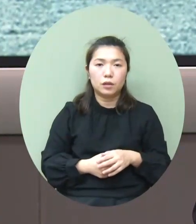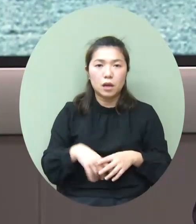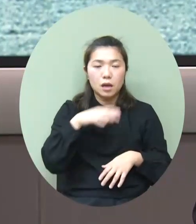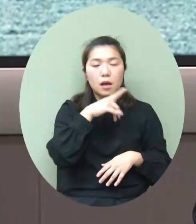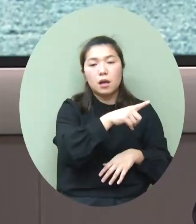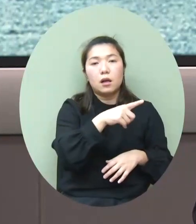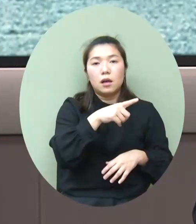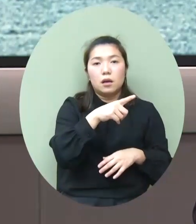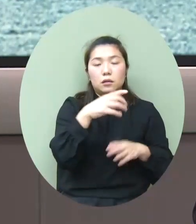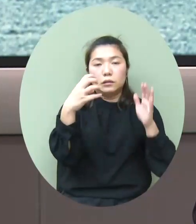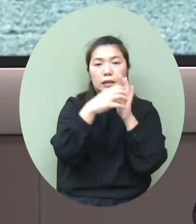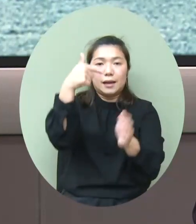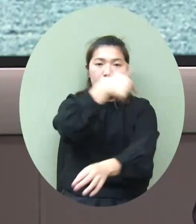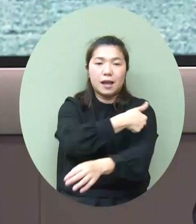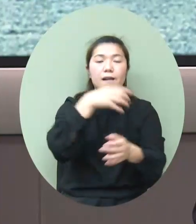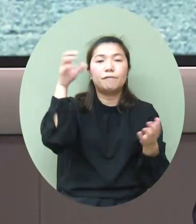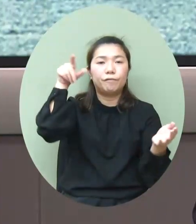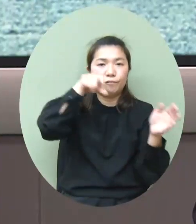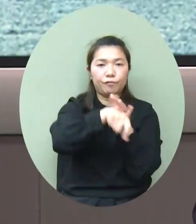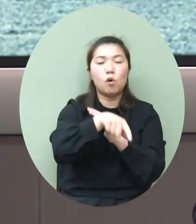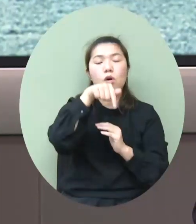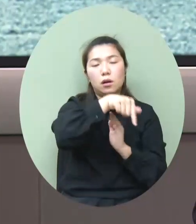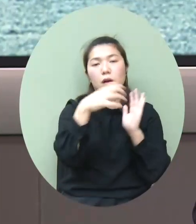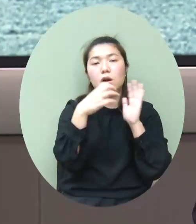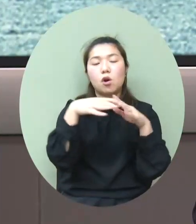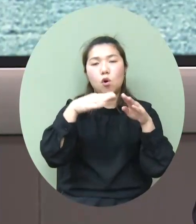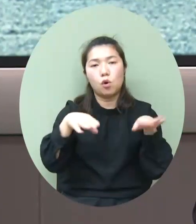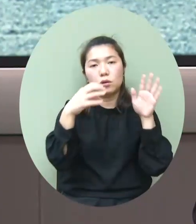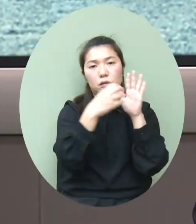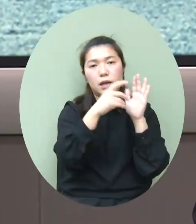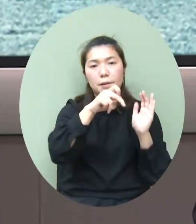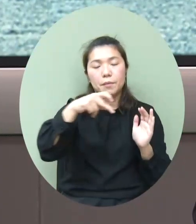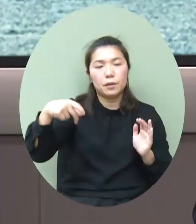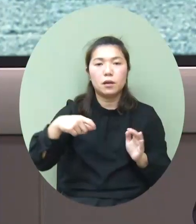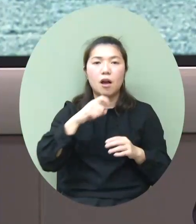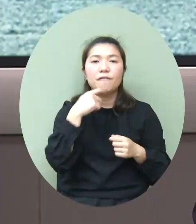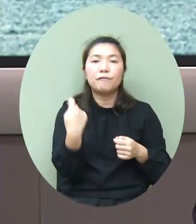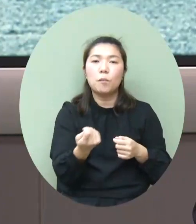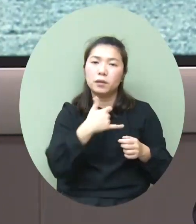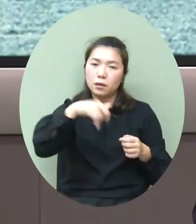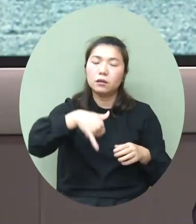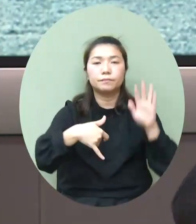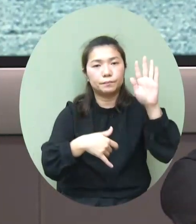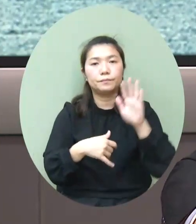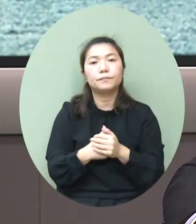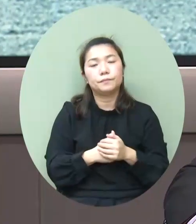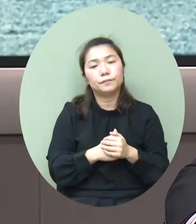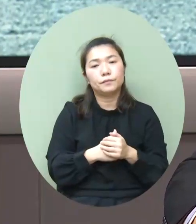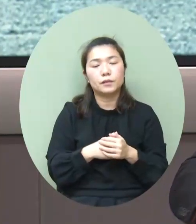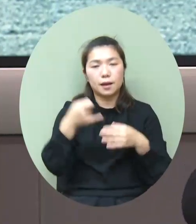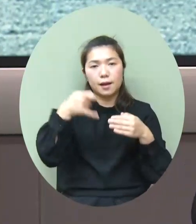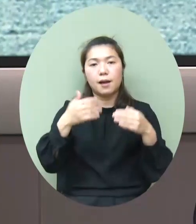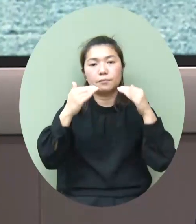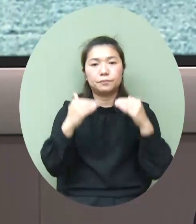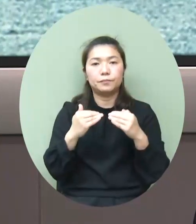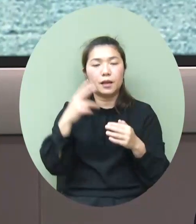是很重要的。还有就是把疫苗接种记录也把它连到安心出行，也可以方